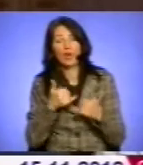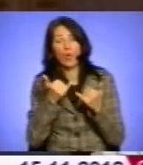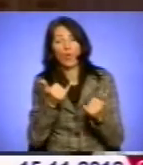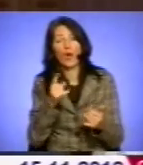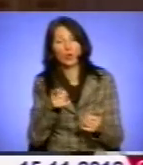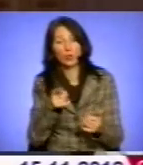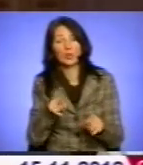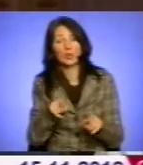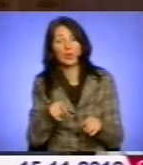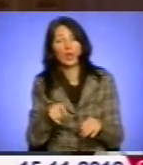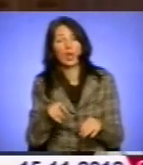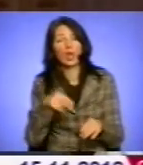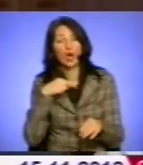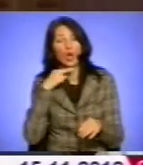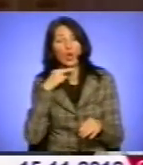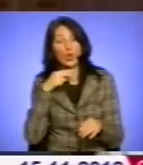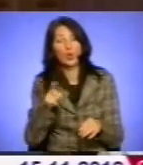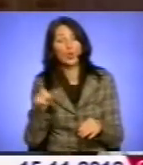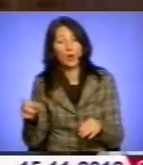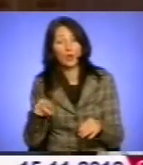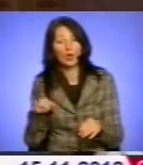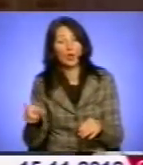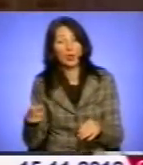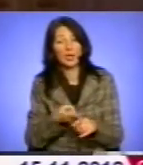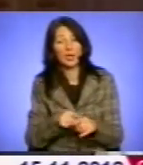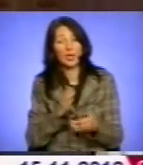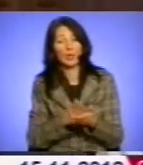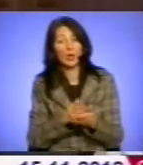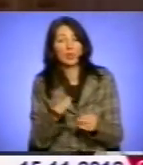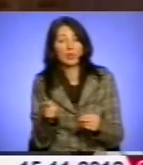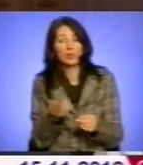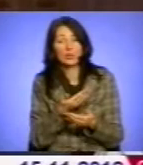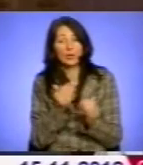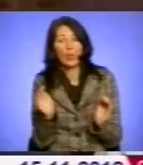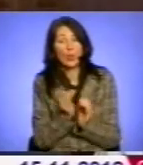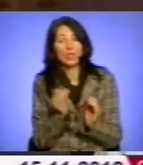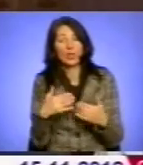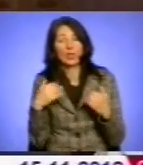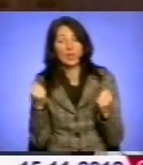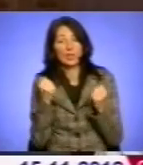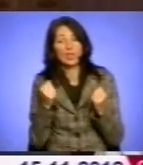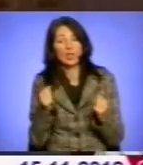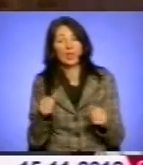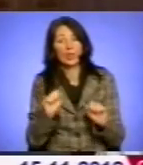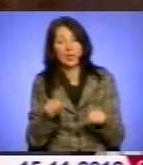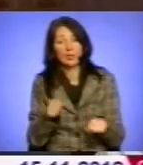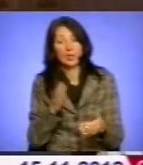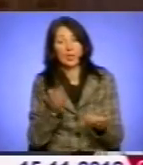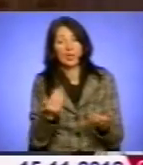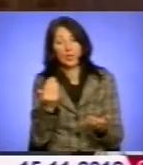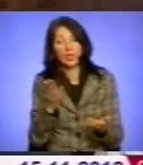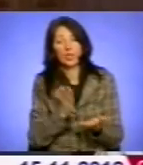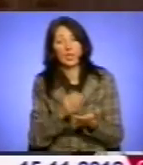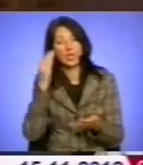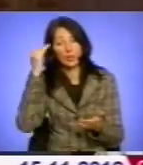трошки фізичні можливості. Але вони є талановитими, вони є повноцінними громадянами.